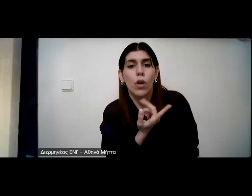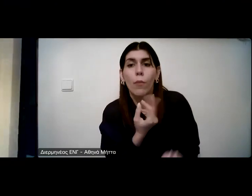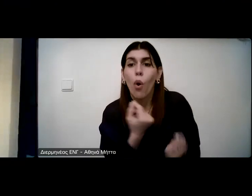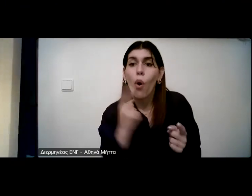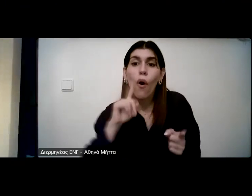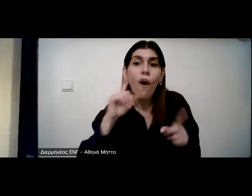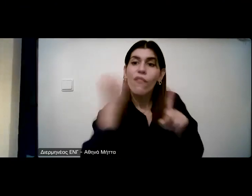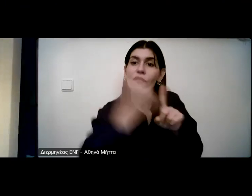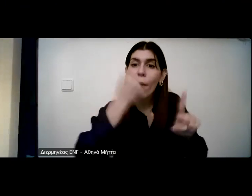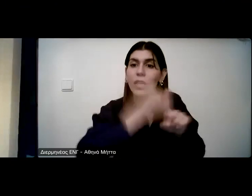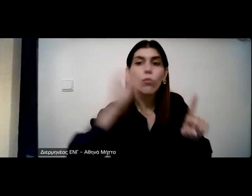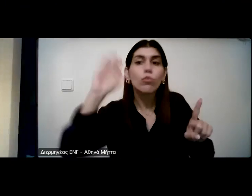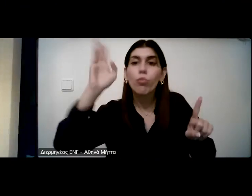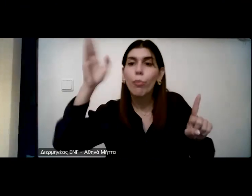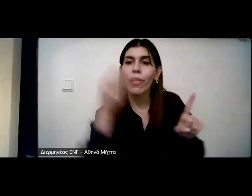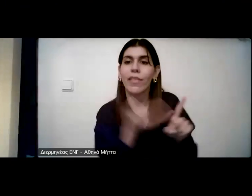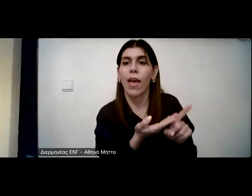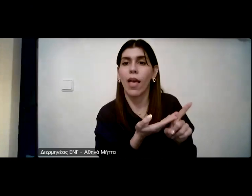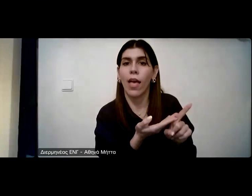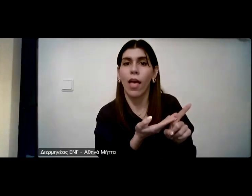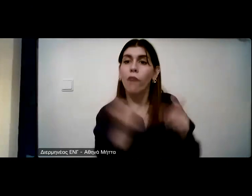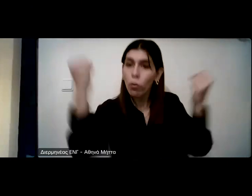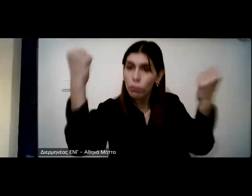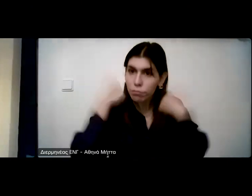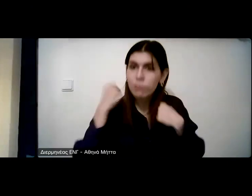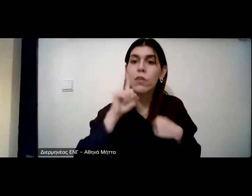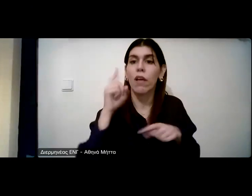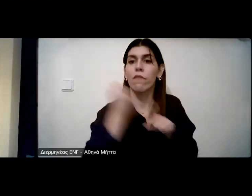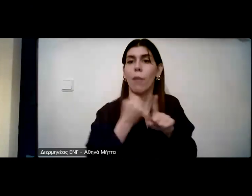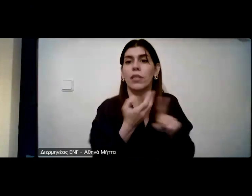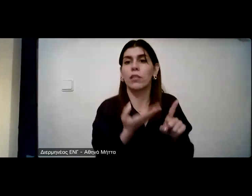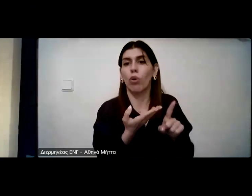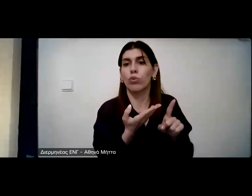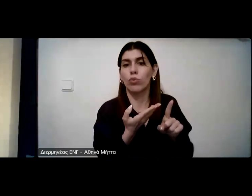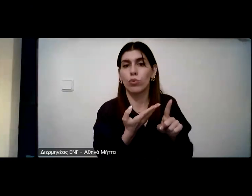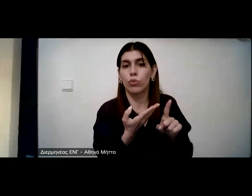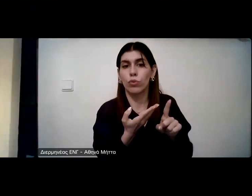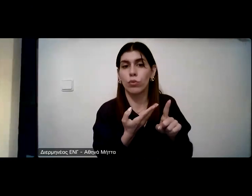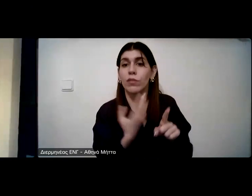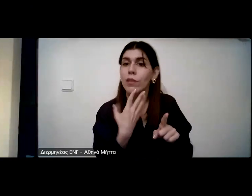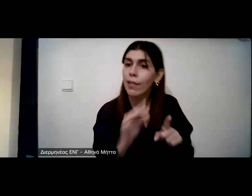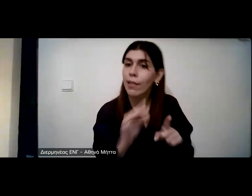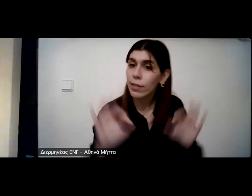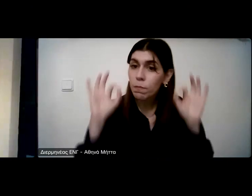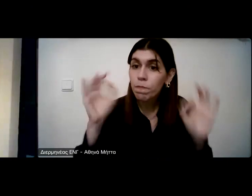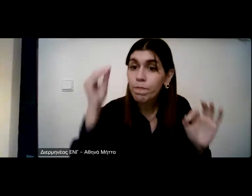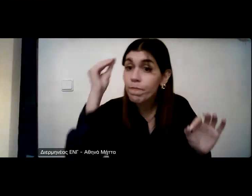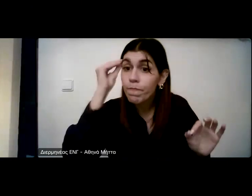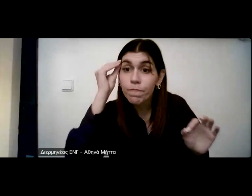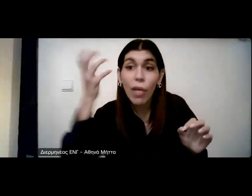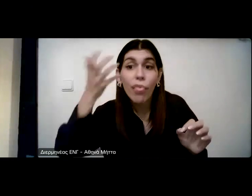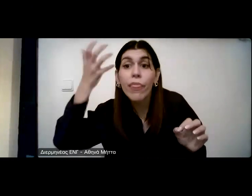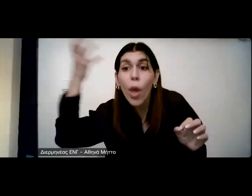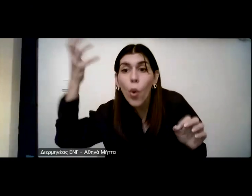αποφεμινιστικοποιούν το λόγο, τη γλώσσα, γιατί ξέρετε, ο φεμινισμός, η θεωρία, η